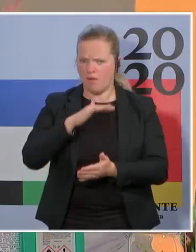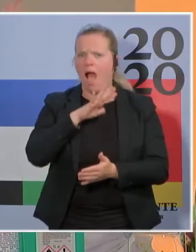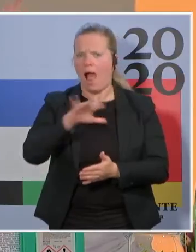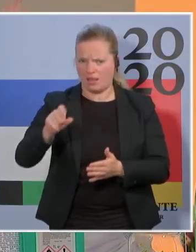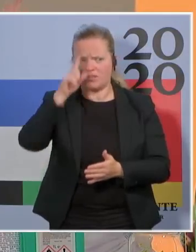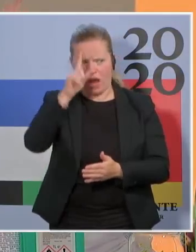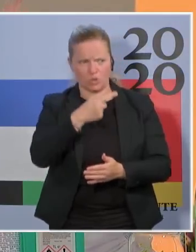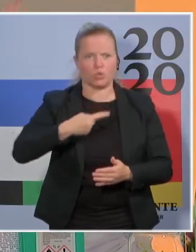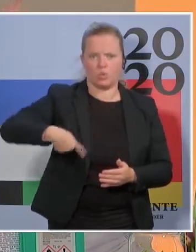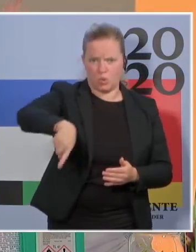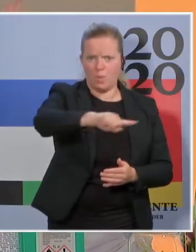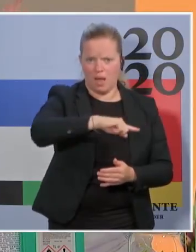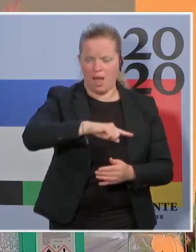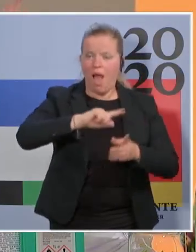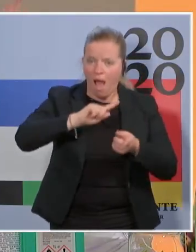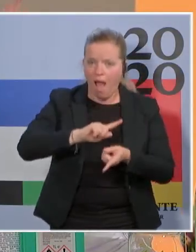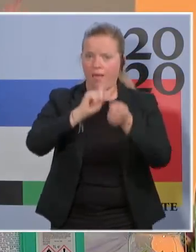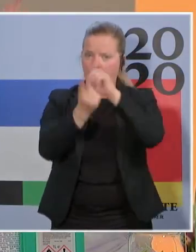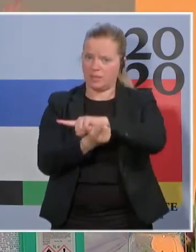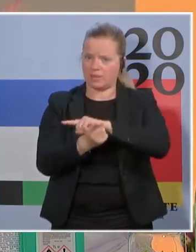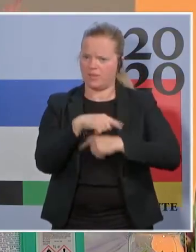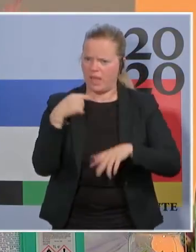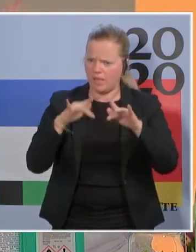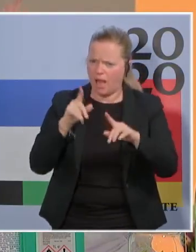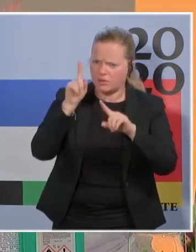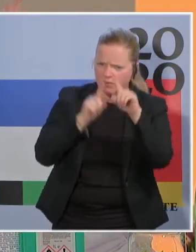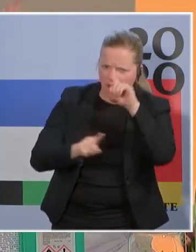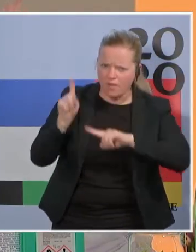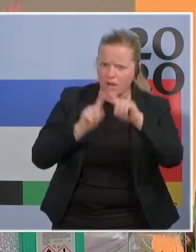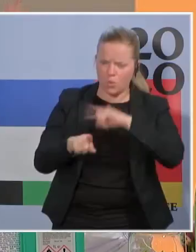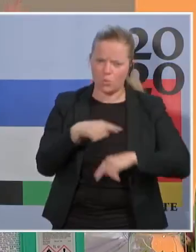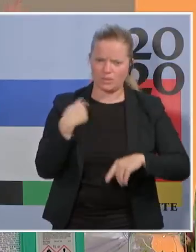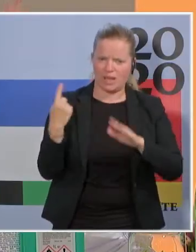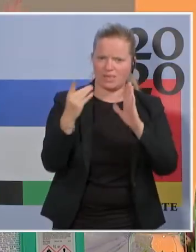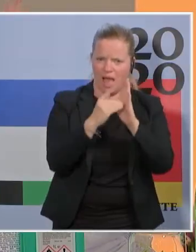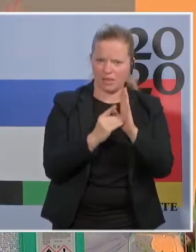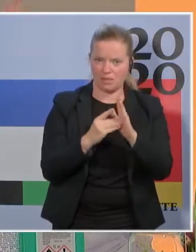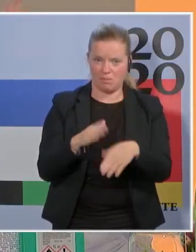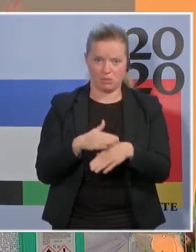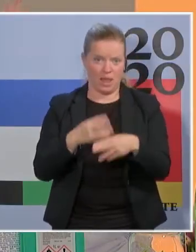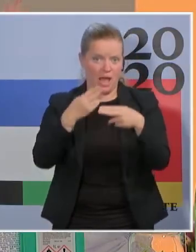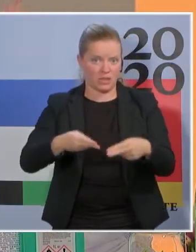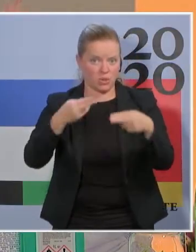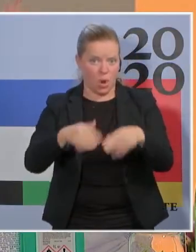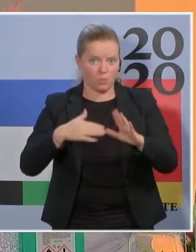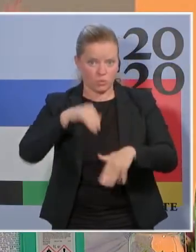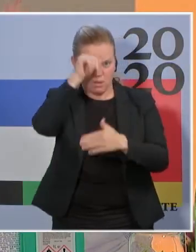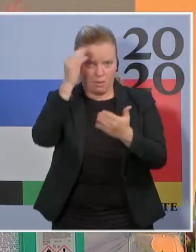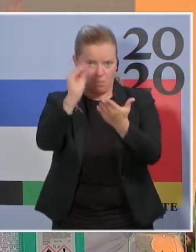Seite haben wir auch berechtigt Zweifel, wenn wir unsere Daten im Restaurant heute angeben müssen.